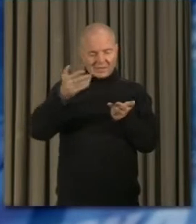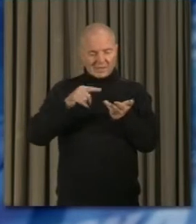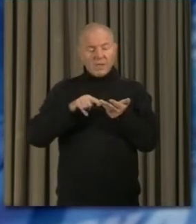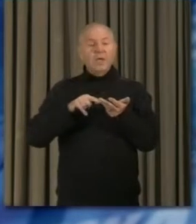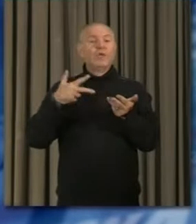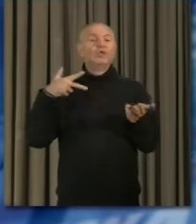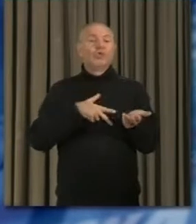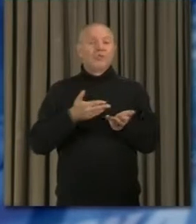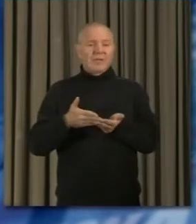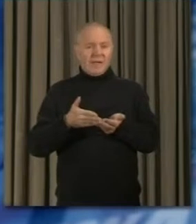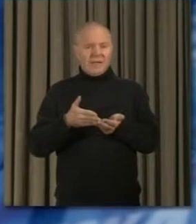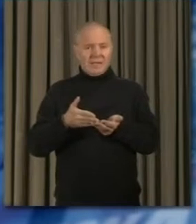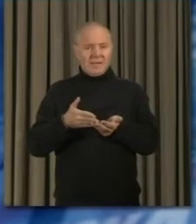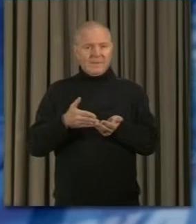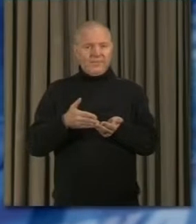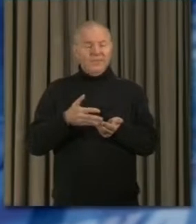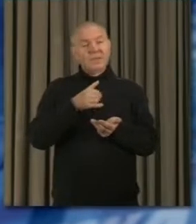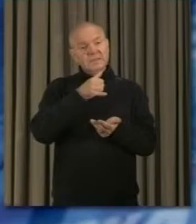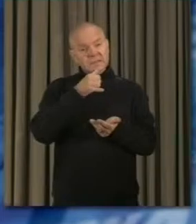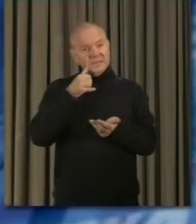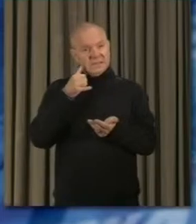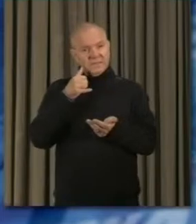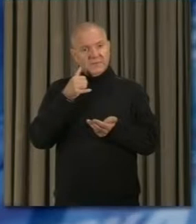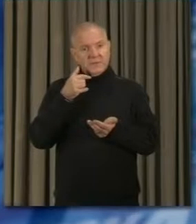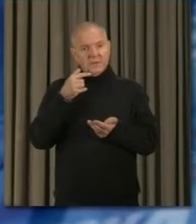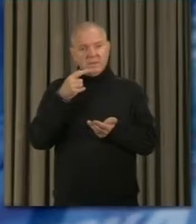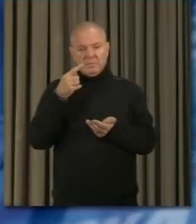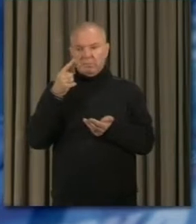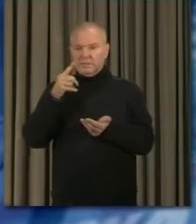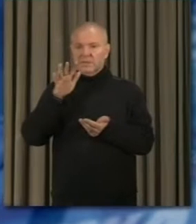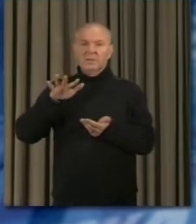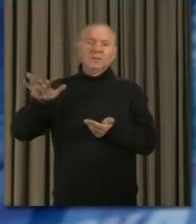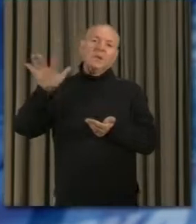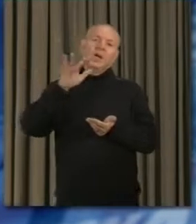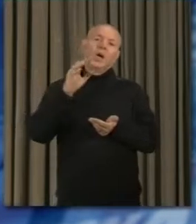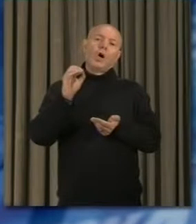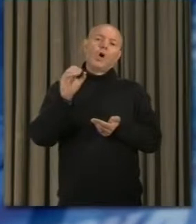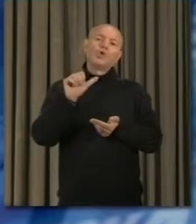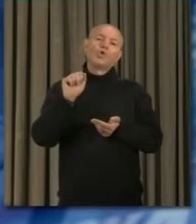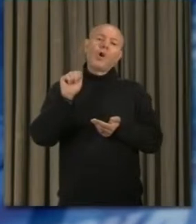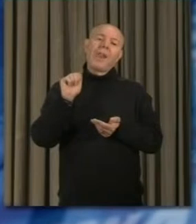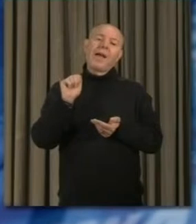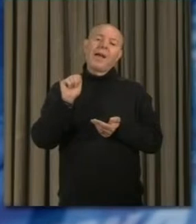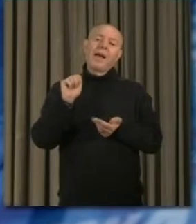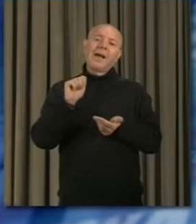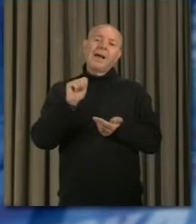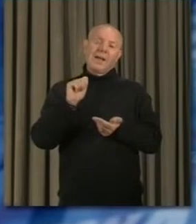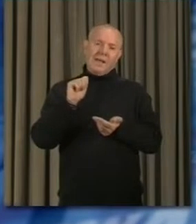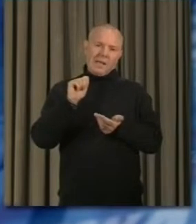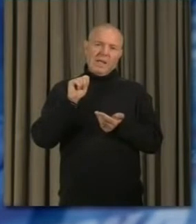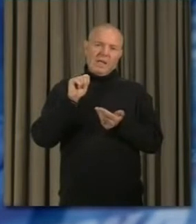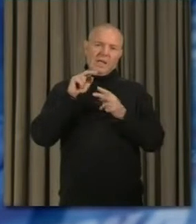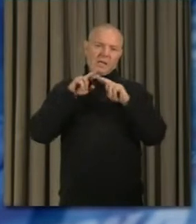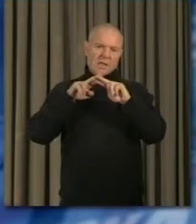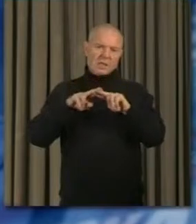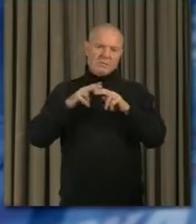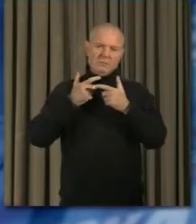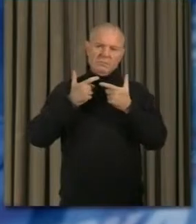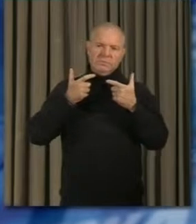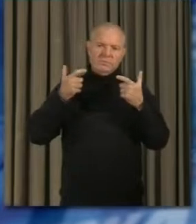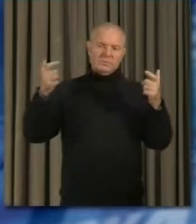sociali per permettere a questo fenomeno che si chiama Ossola di continuare ad esserlo non solo nelle parole ma di portarlo anche nei